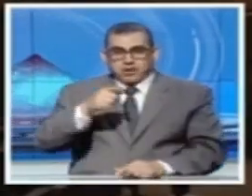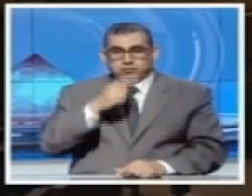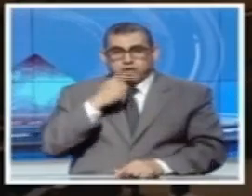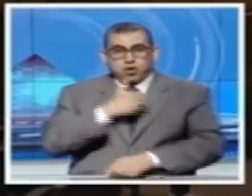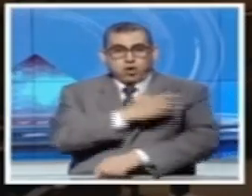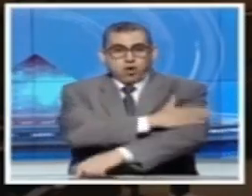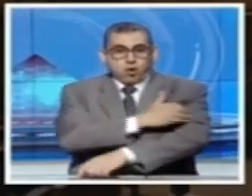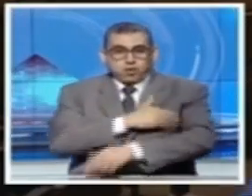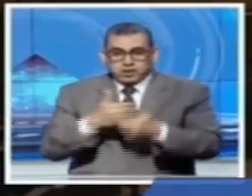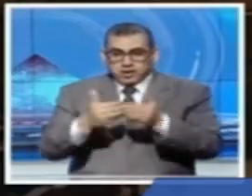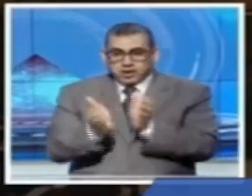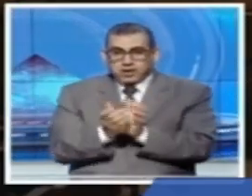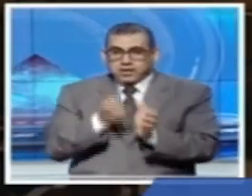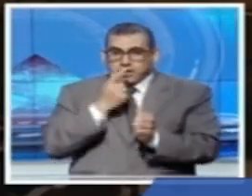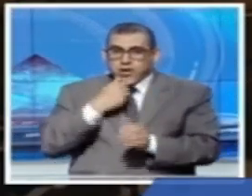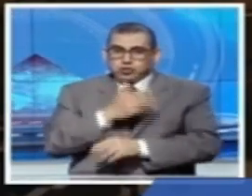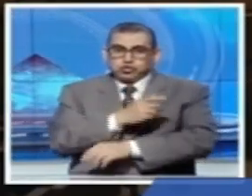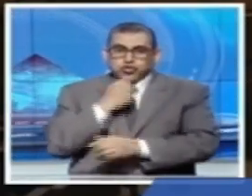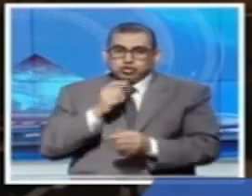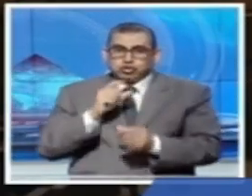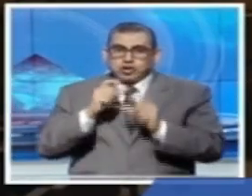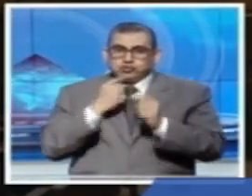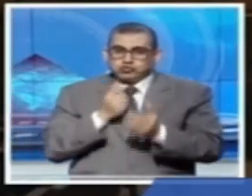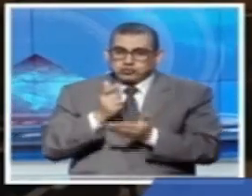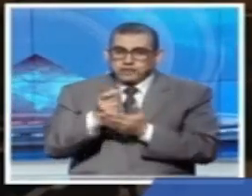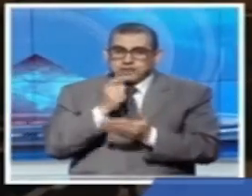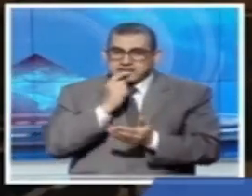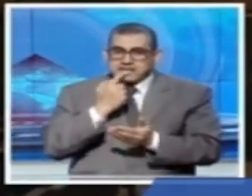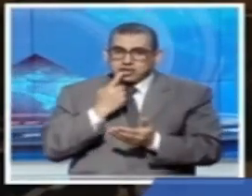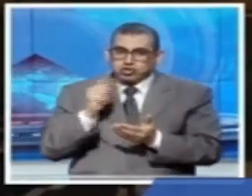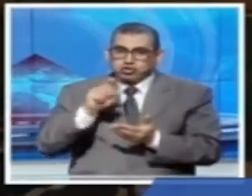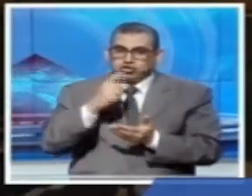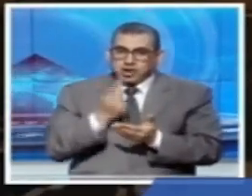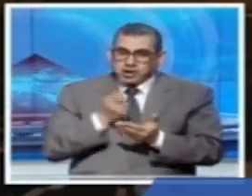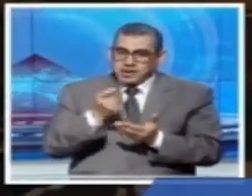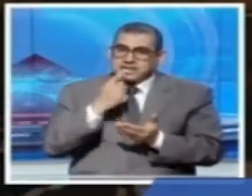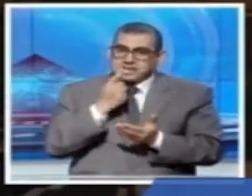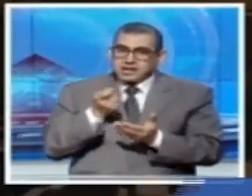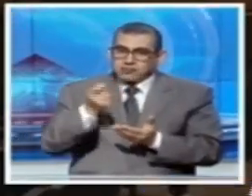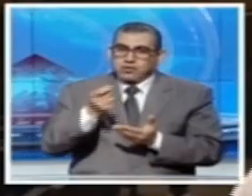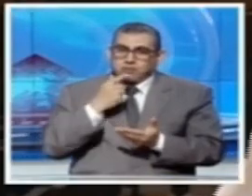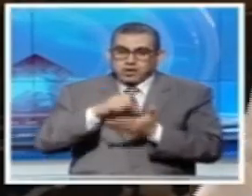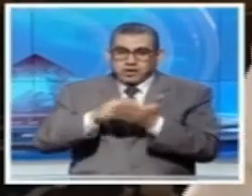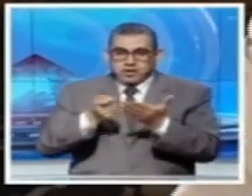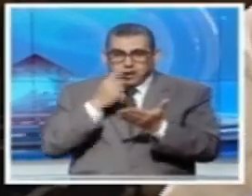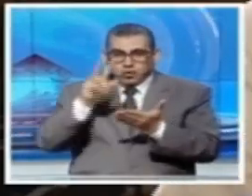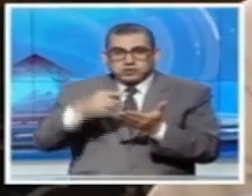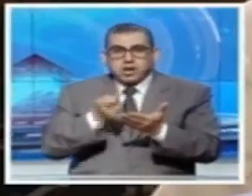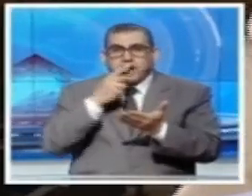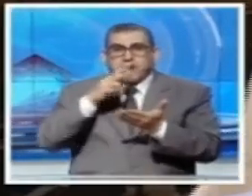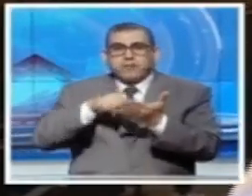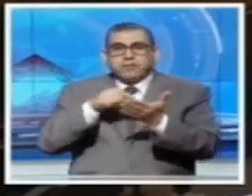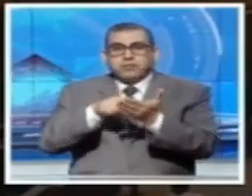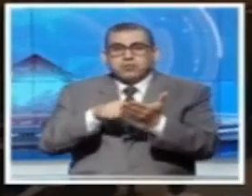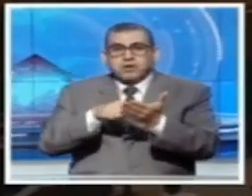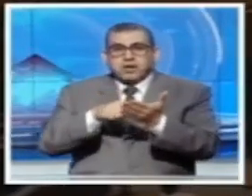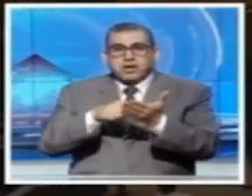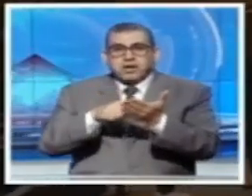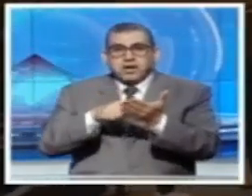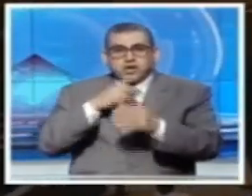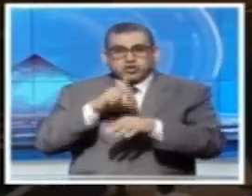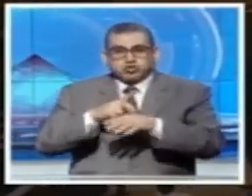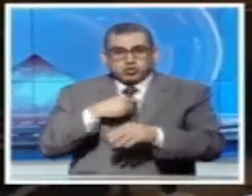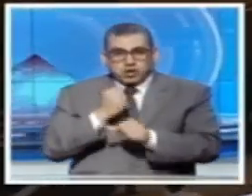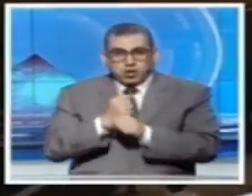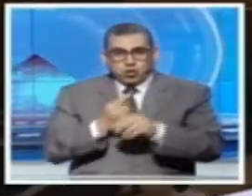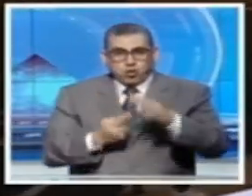المهنة الطبية بدفع اشتراك، او لو انا دكتور بدفع دمغ على روشتة بتاعتي، لكن كتاجر مستلزمات طبية سواء انا خريج طب او